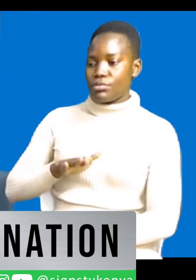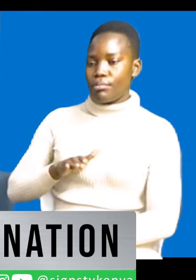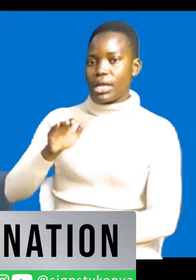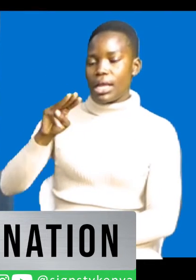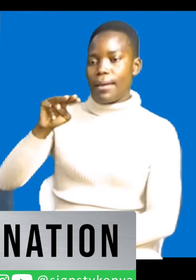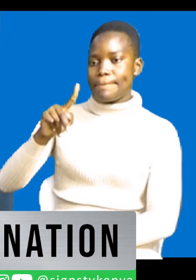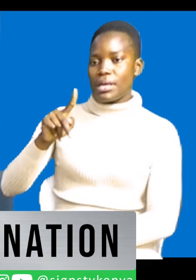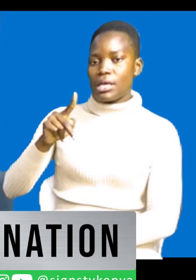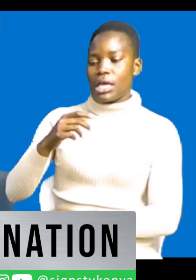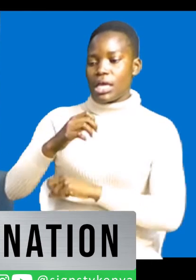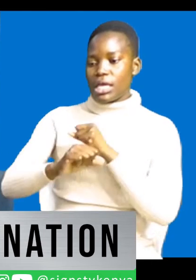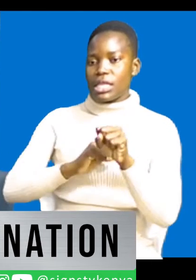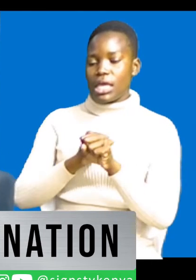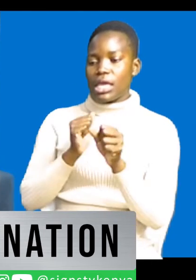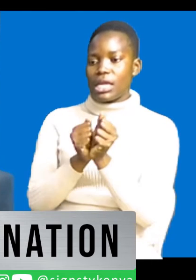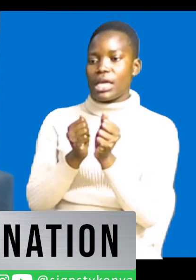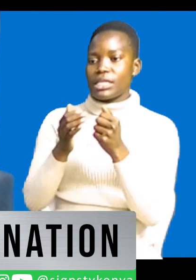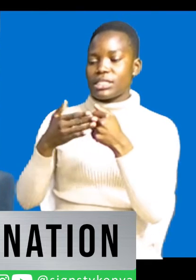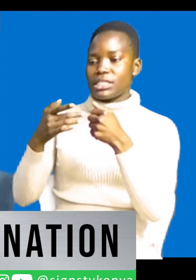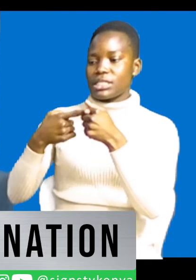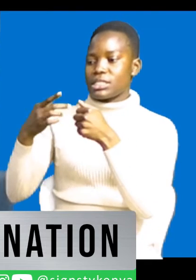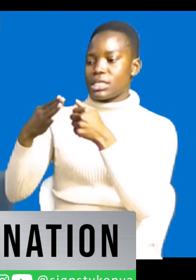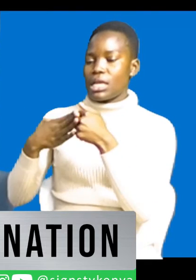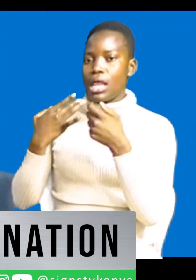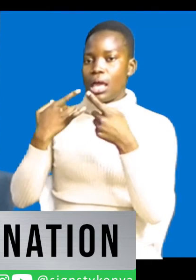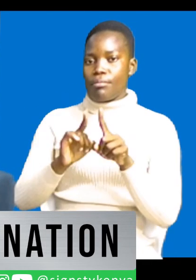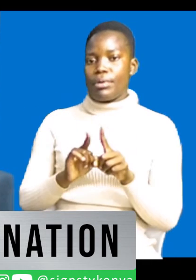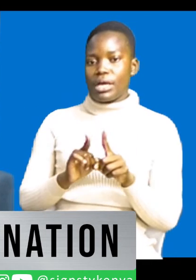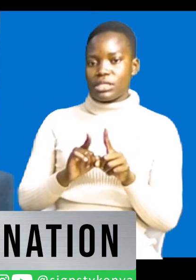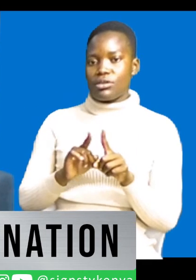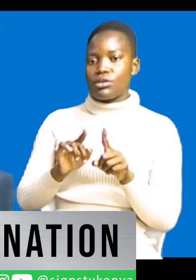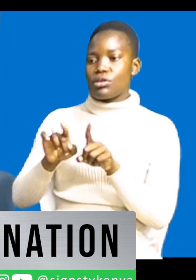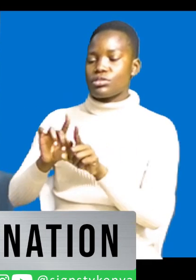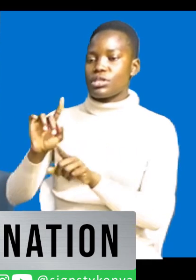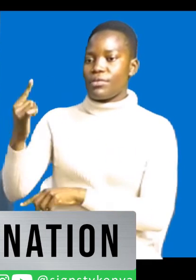at 1969. Yes, she ran in Kisumu, but she was again